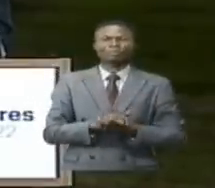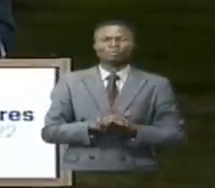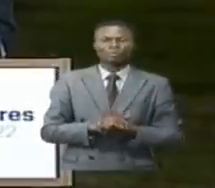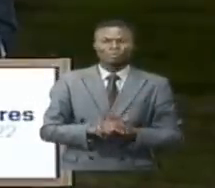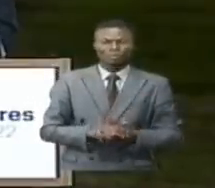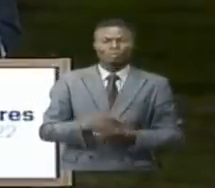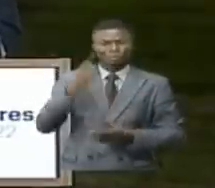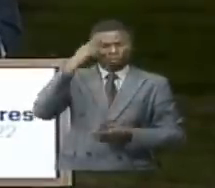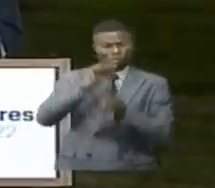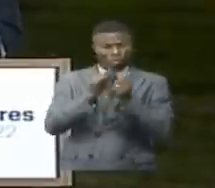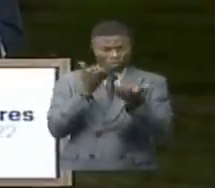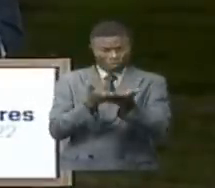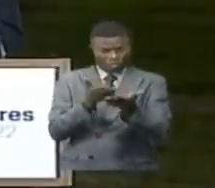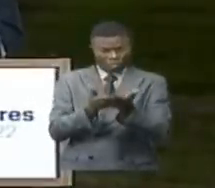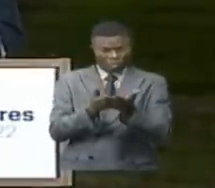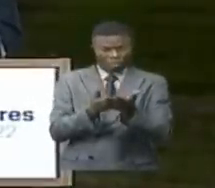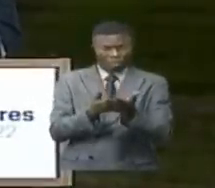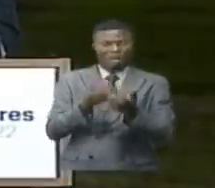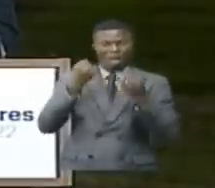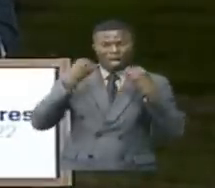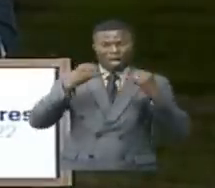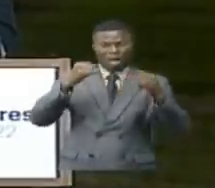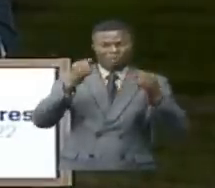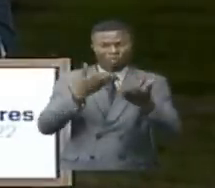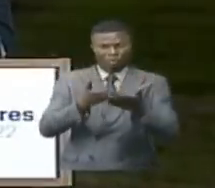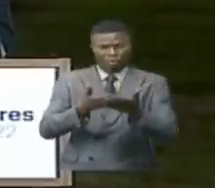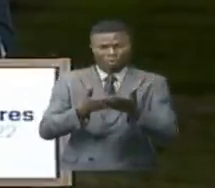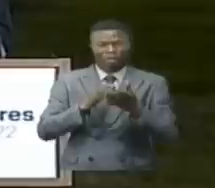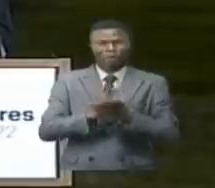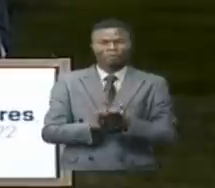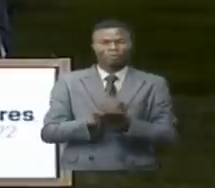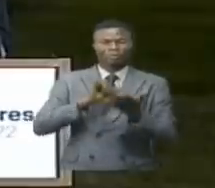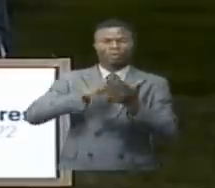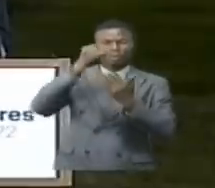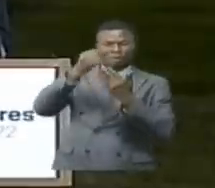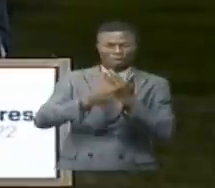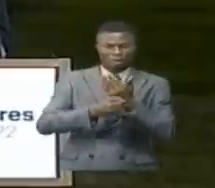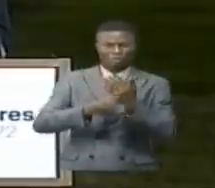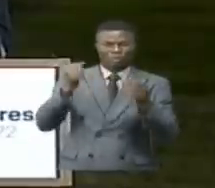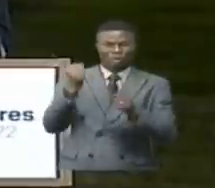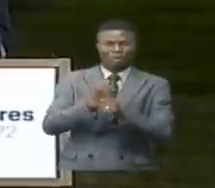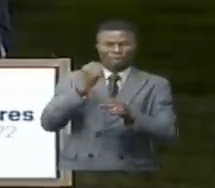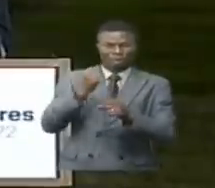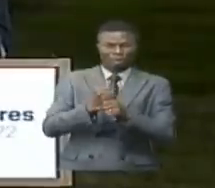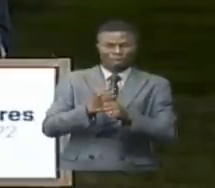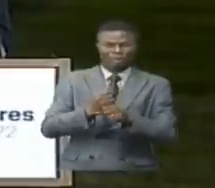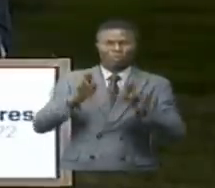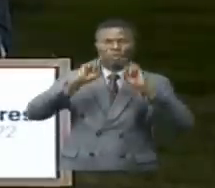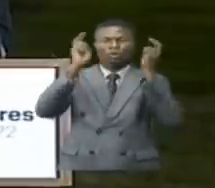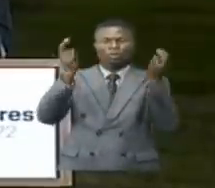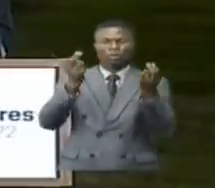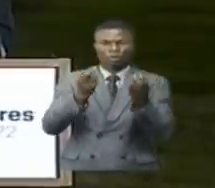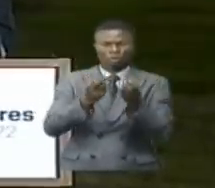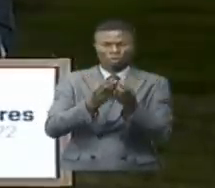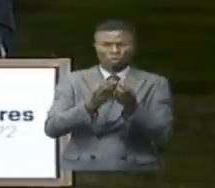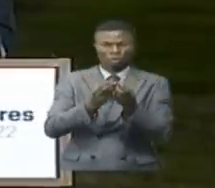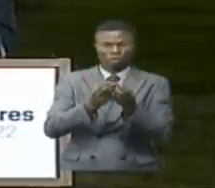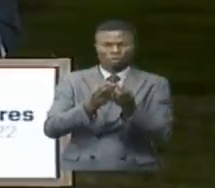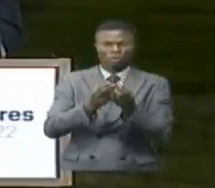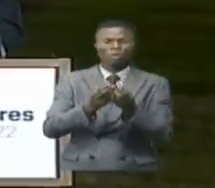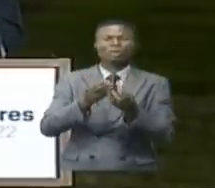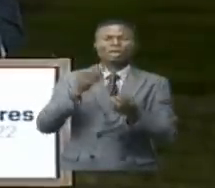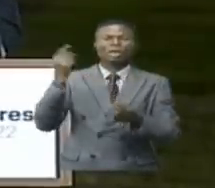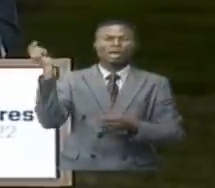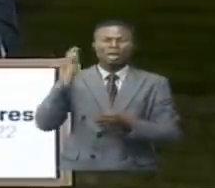Toujours sur ces chapitres de points d'information, projet d'opérationnalisation de l'usine de production des panneaux préfabriqués